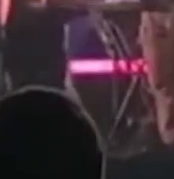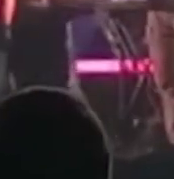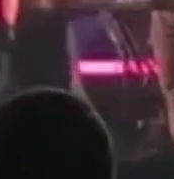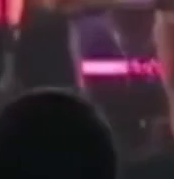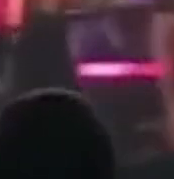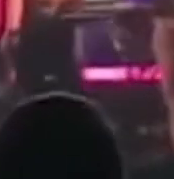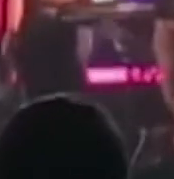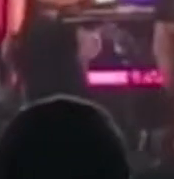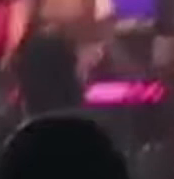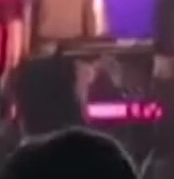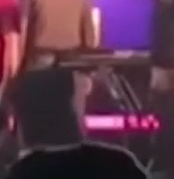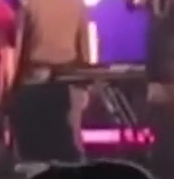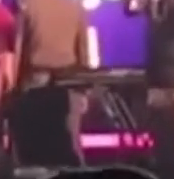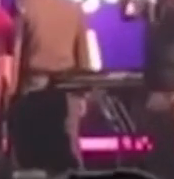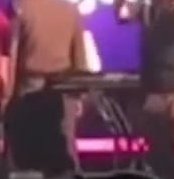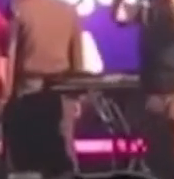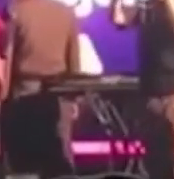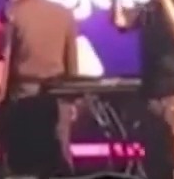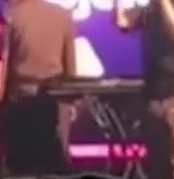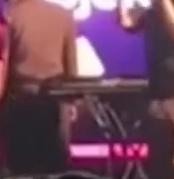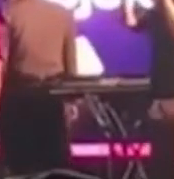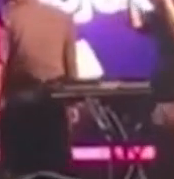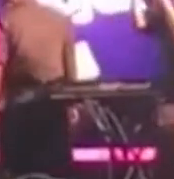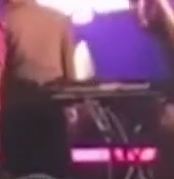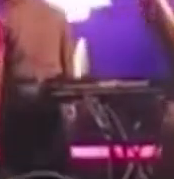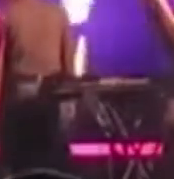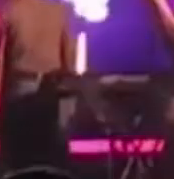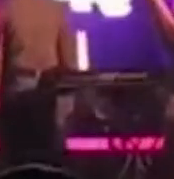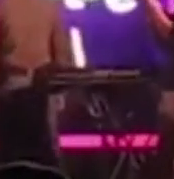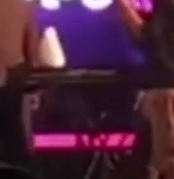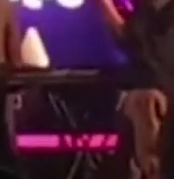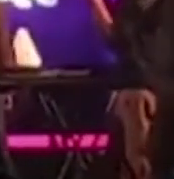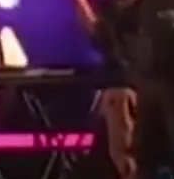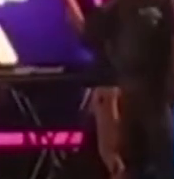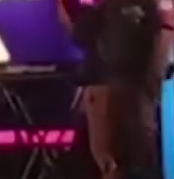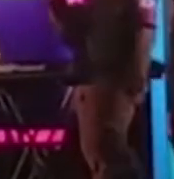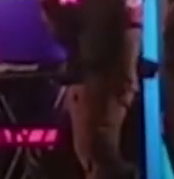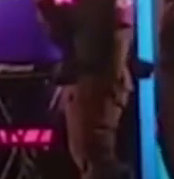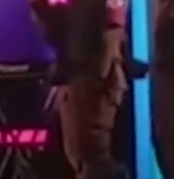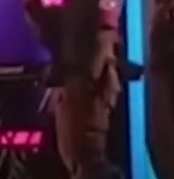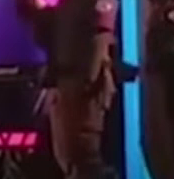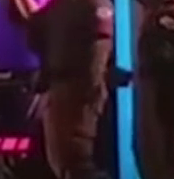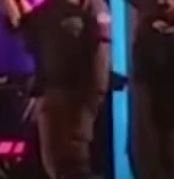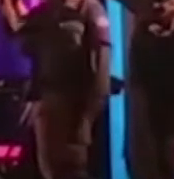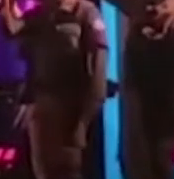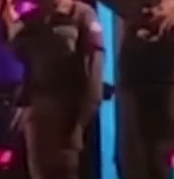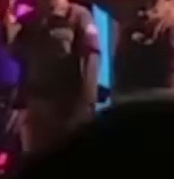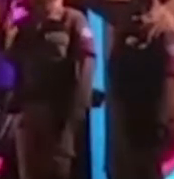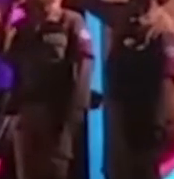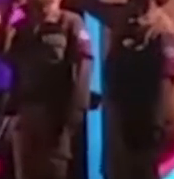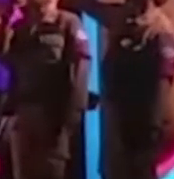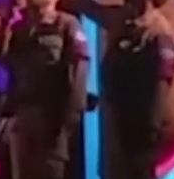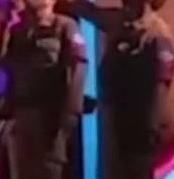Konser semula berjalan lancar, namun menjelang malam penonton di konser itu terus bertambah hingga melebihi batas kapasitas yang telah disepakati